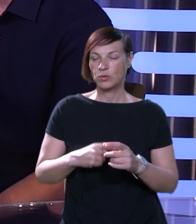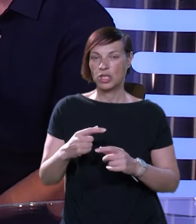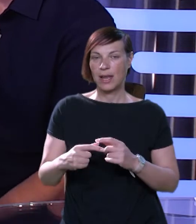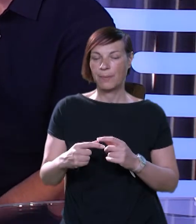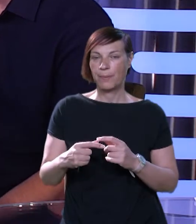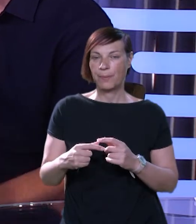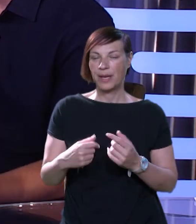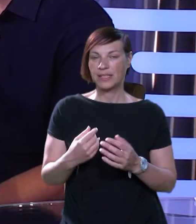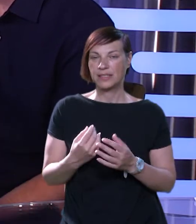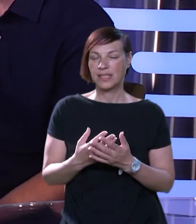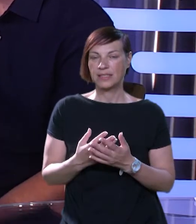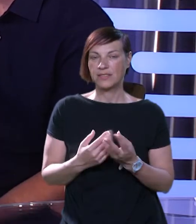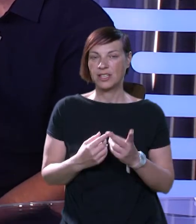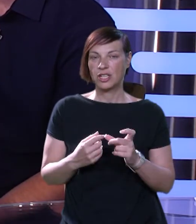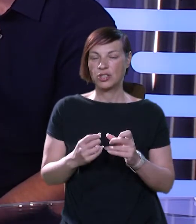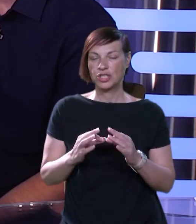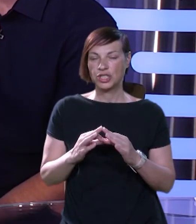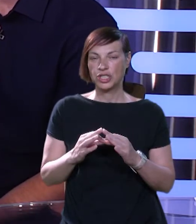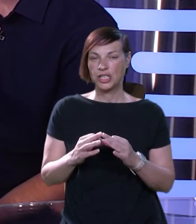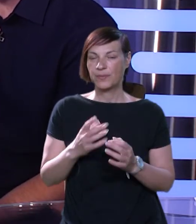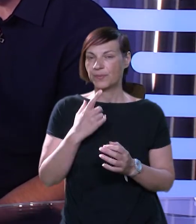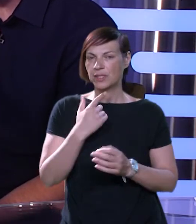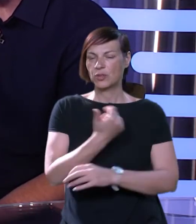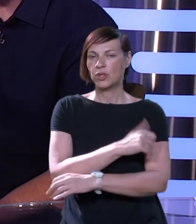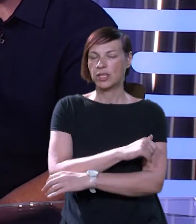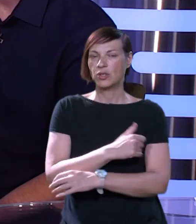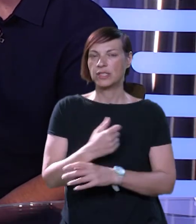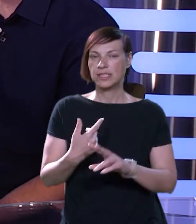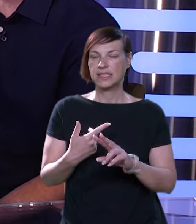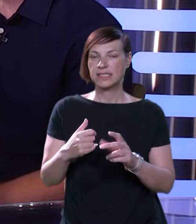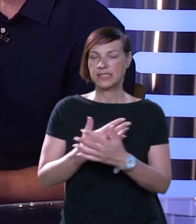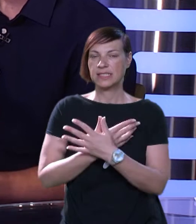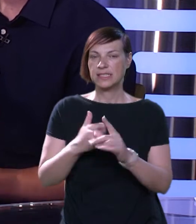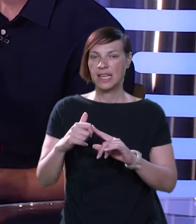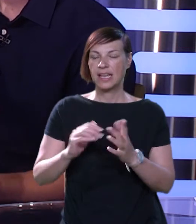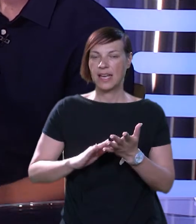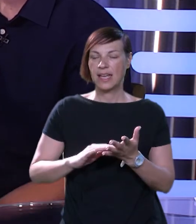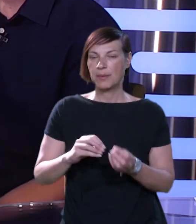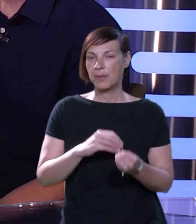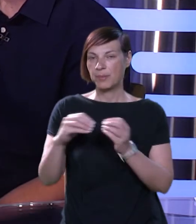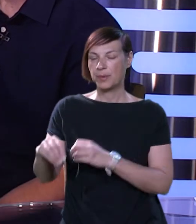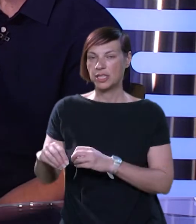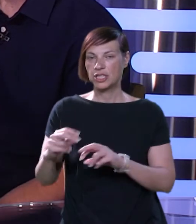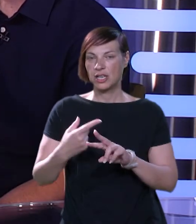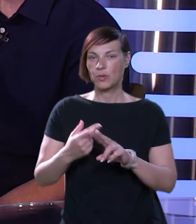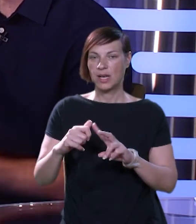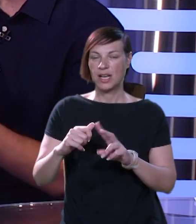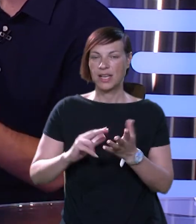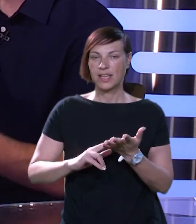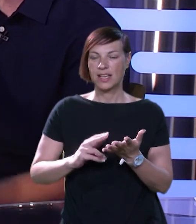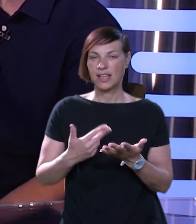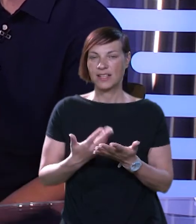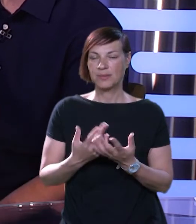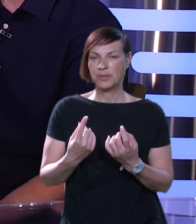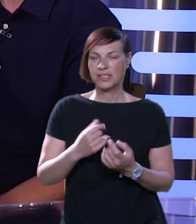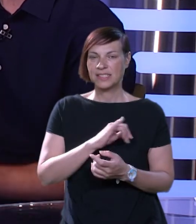mandat Dubravke Vrgoć. Koje godine si ti u biti iz ZKM-a prešla u HNK? Znam da je neki dan i status